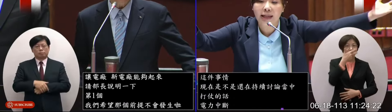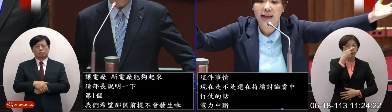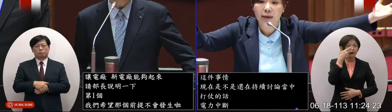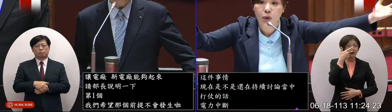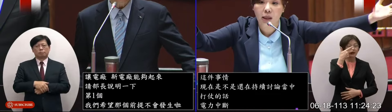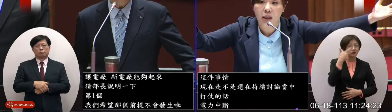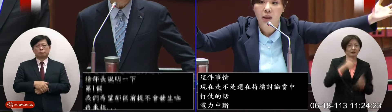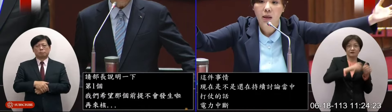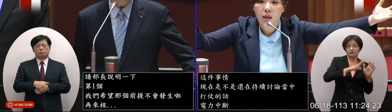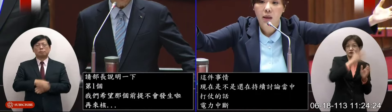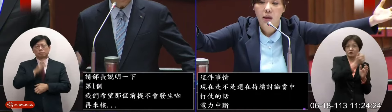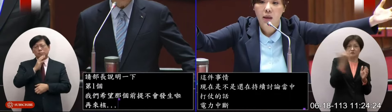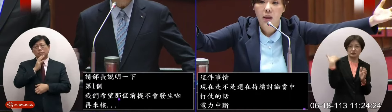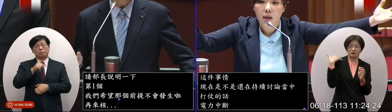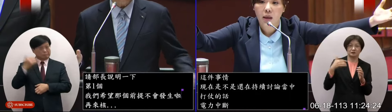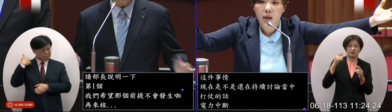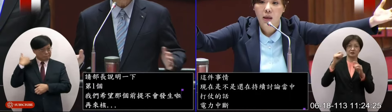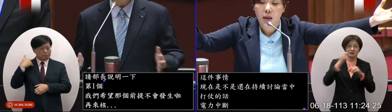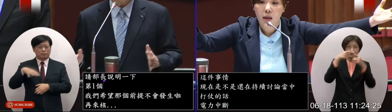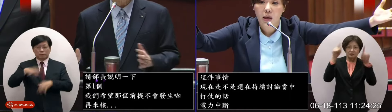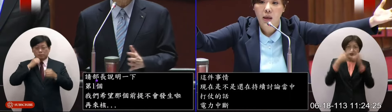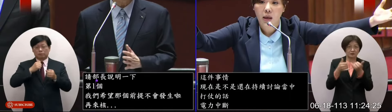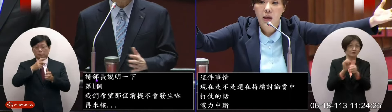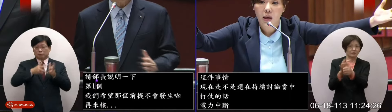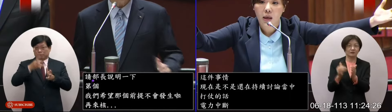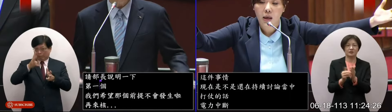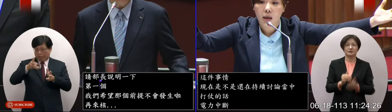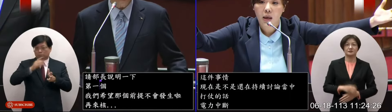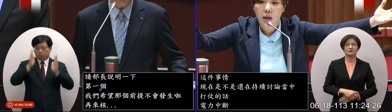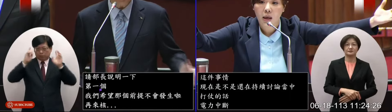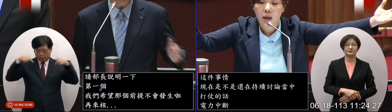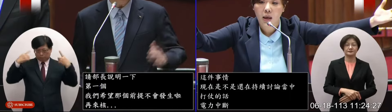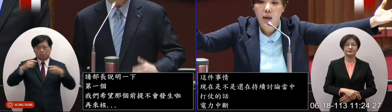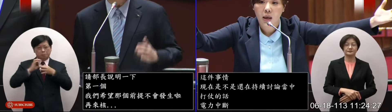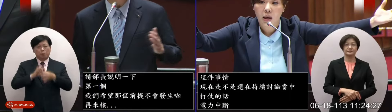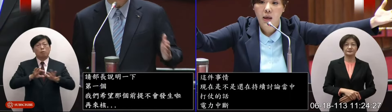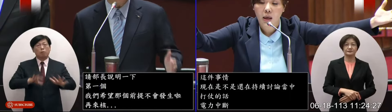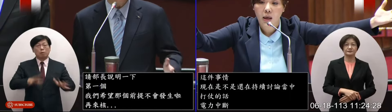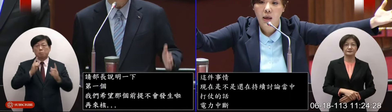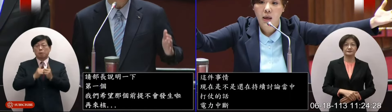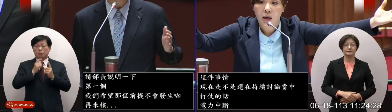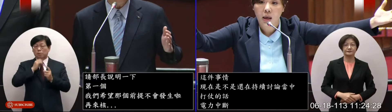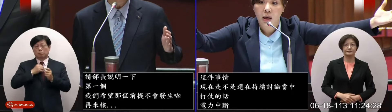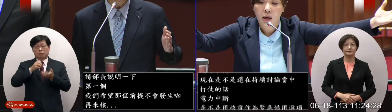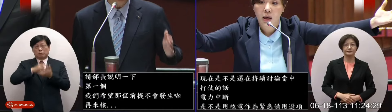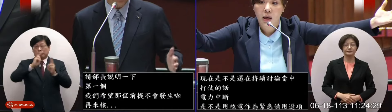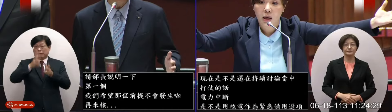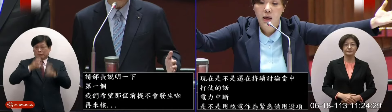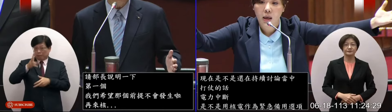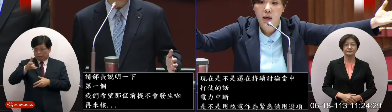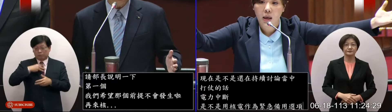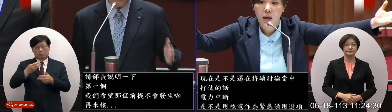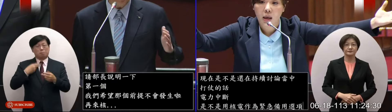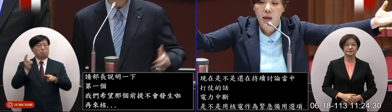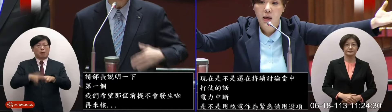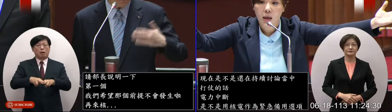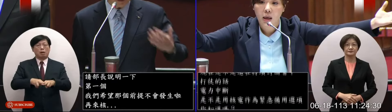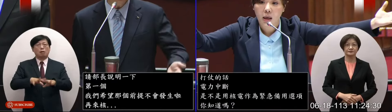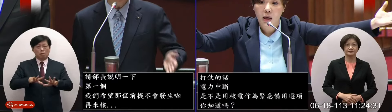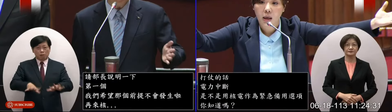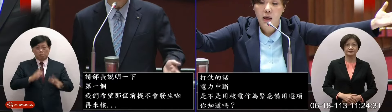的，在台大说的。 是，当时核三厂的运作是正常在运作，但现在我们面临核三厂要除役的时候，那我们